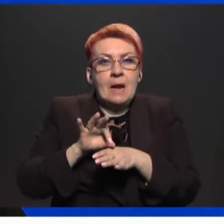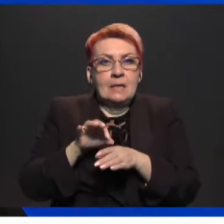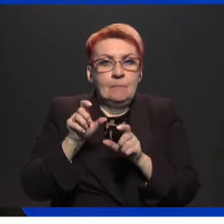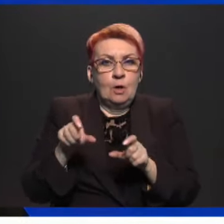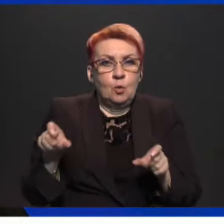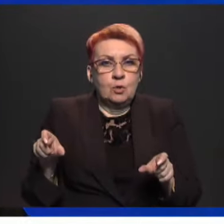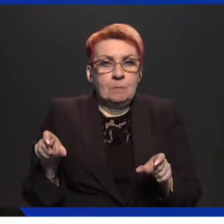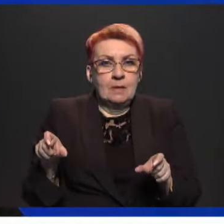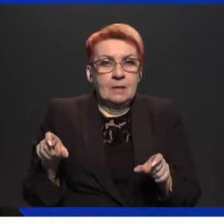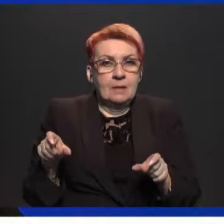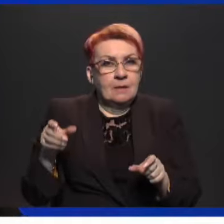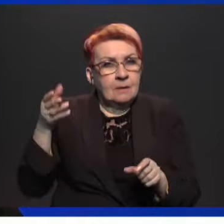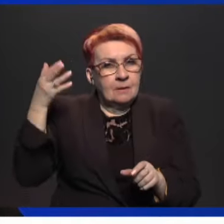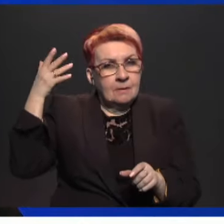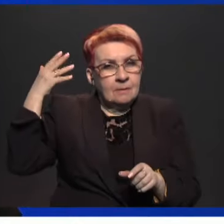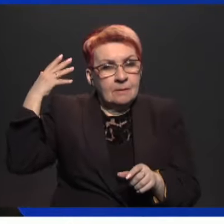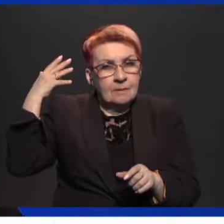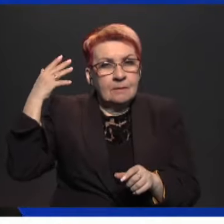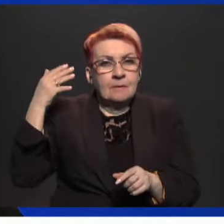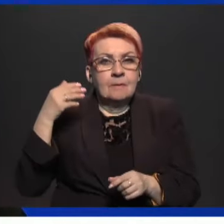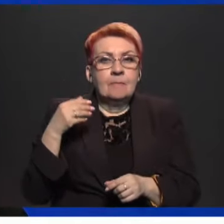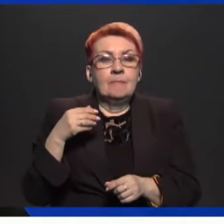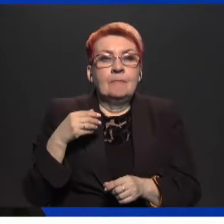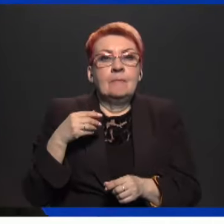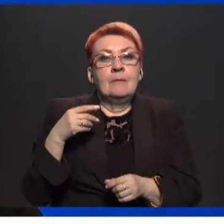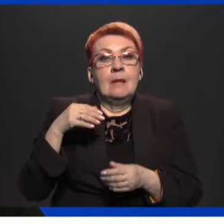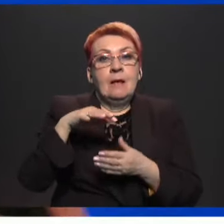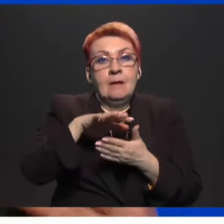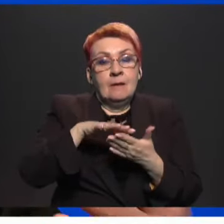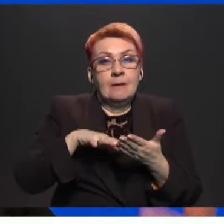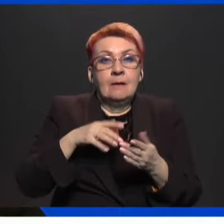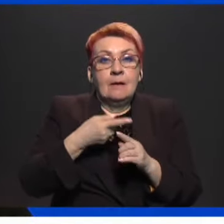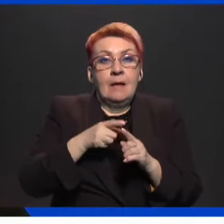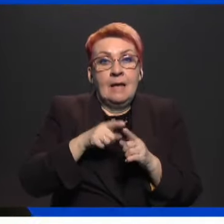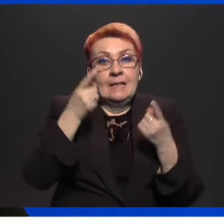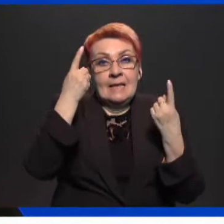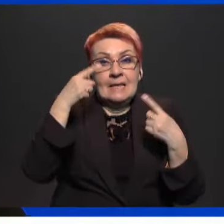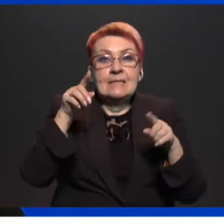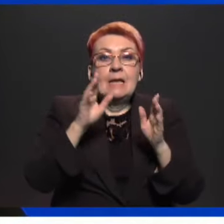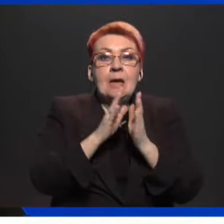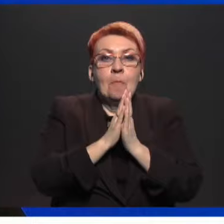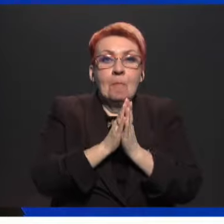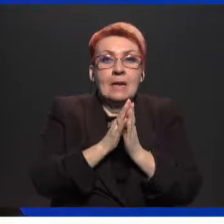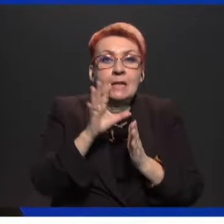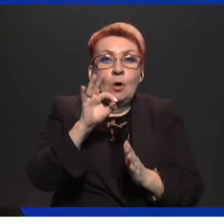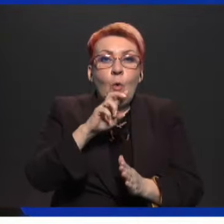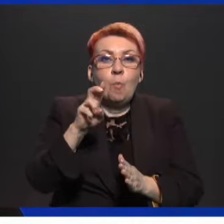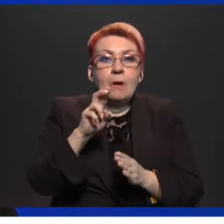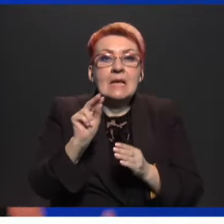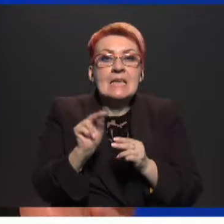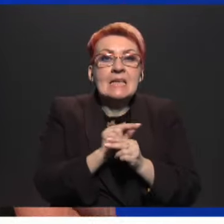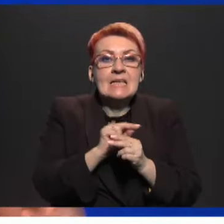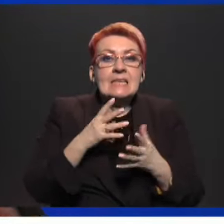человек болеет. Впоследствии к этому идее молитвы об исцелении